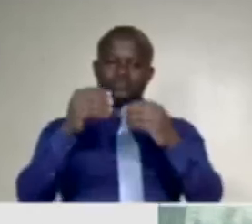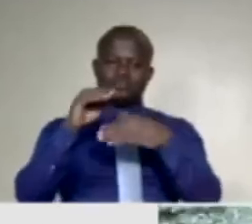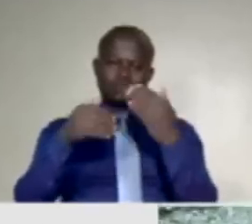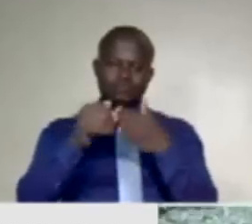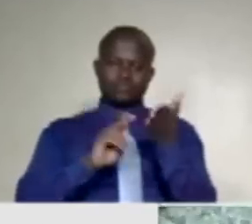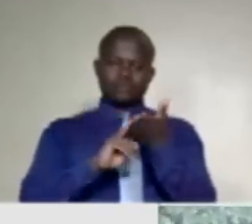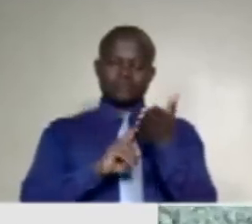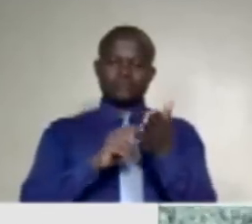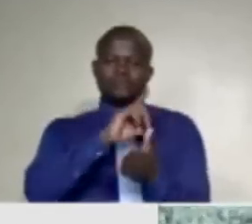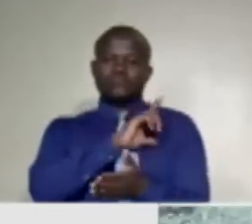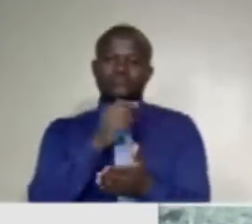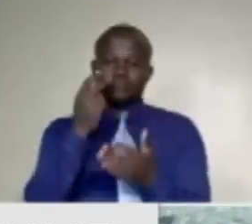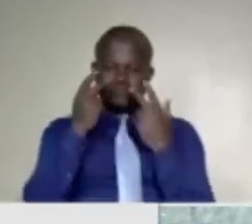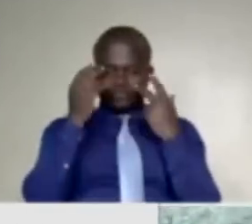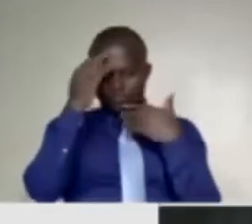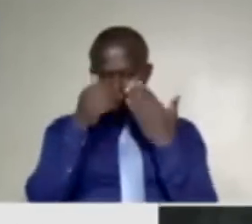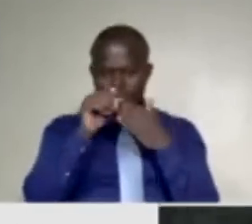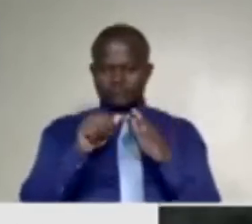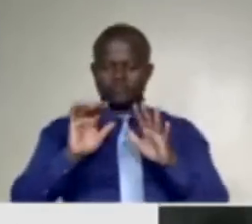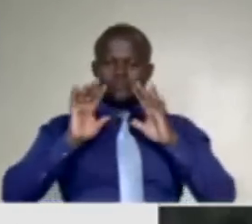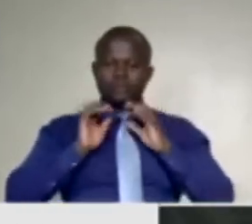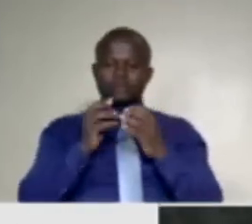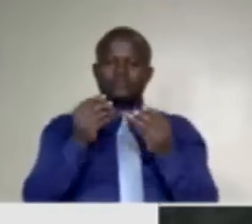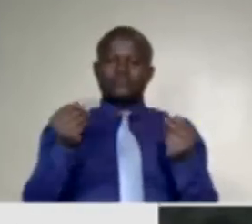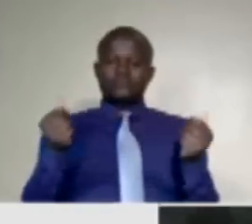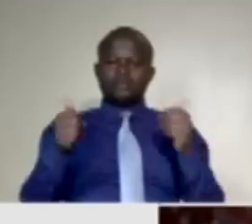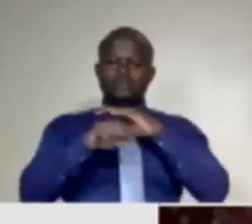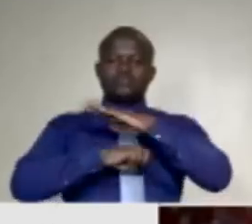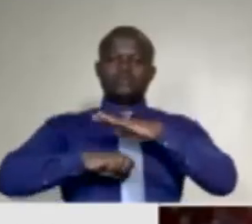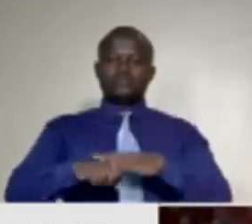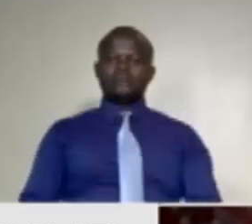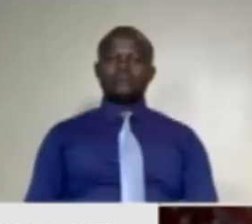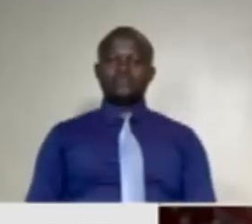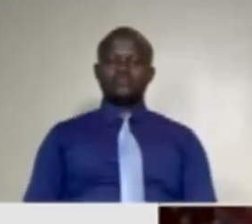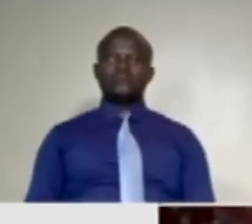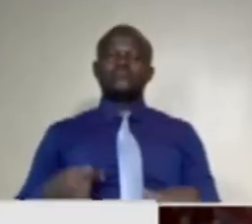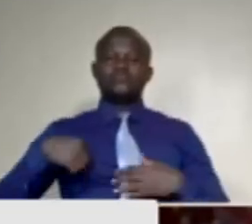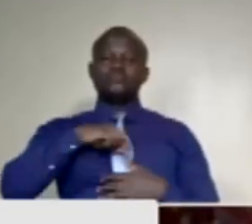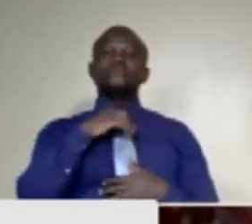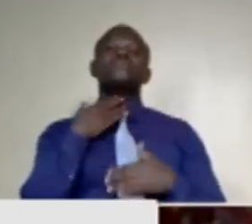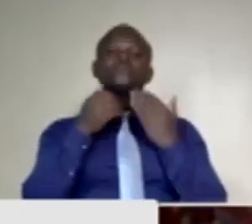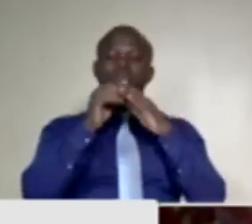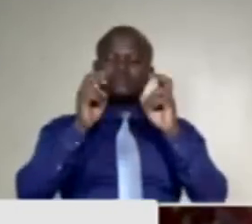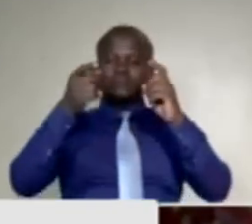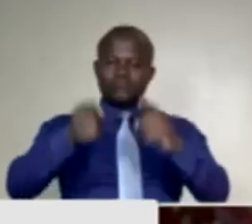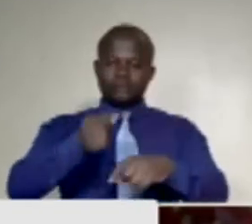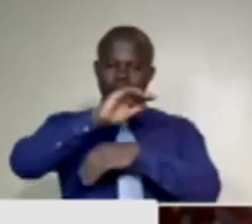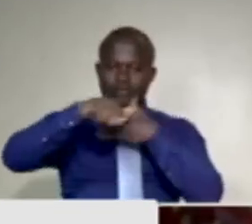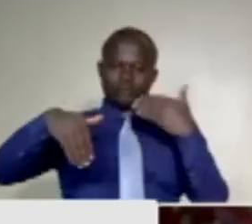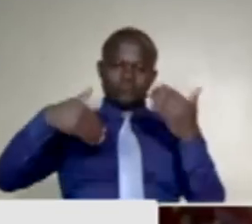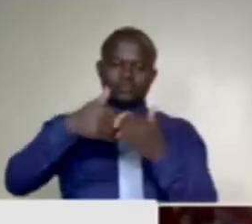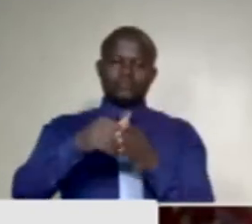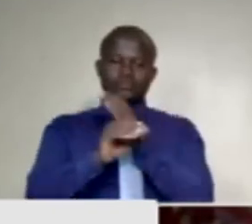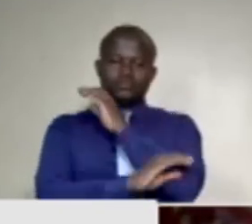agomba gukoresha amahirwe yabonye kugira ngo arusheho kwirindwa kwangiza ibidukikije twifuze yuko byagera hose mu gihugu